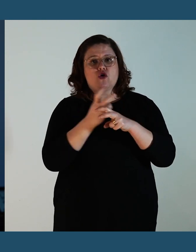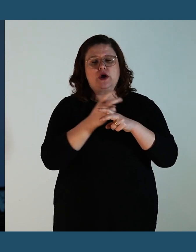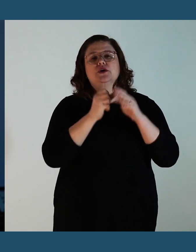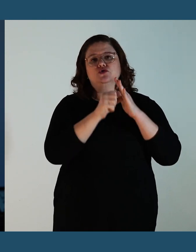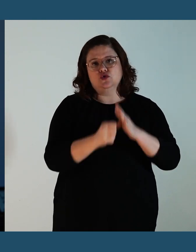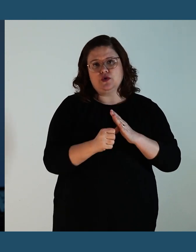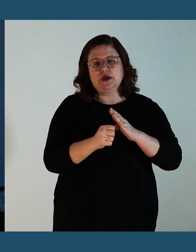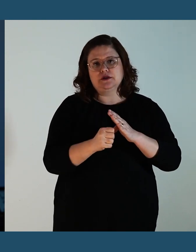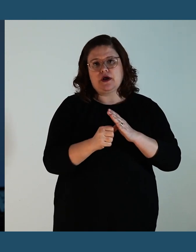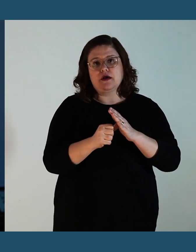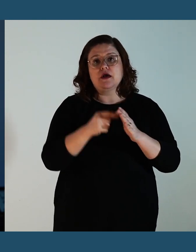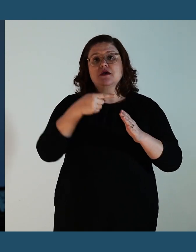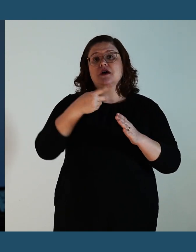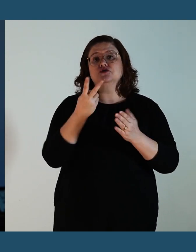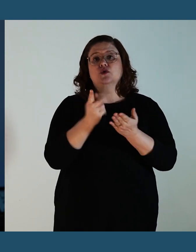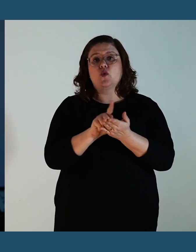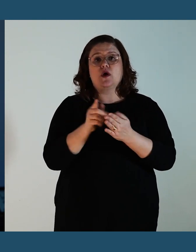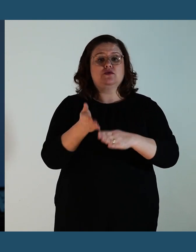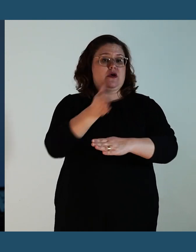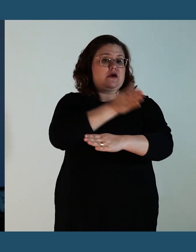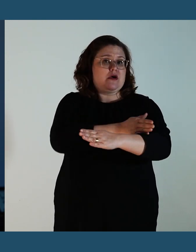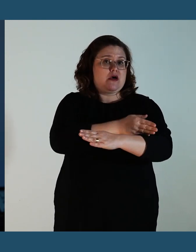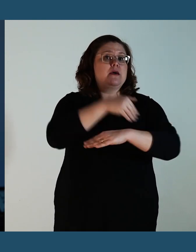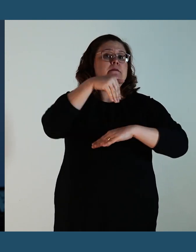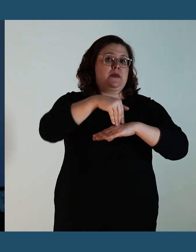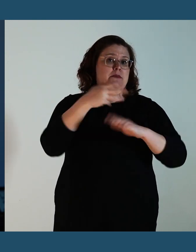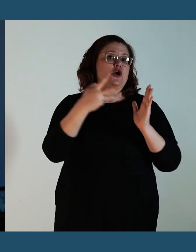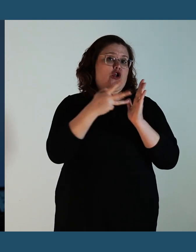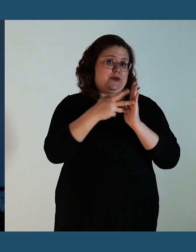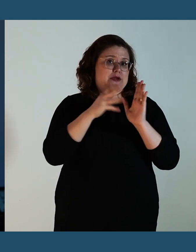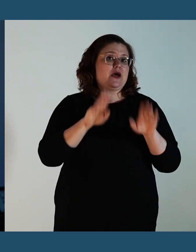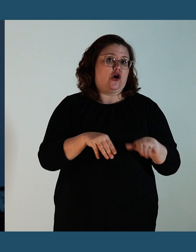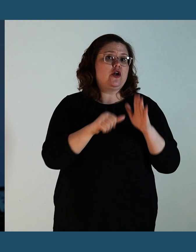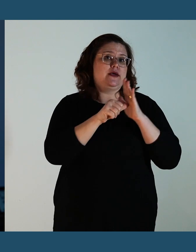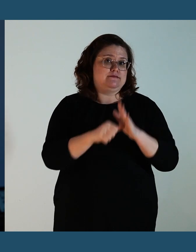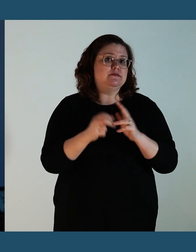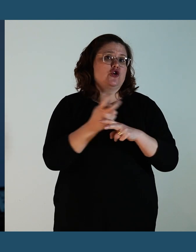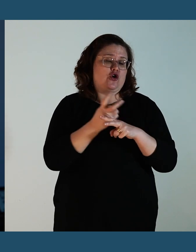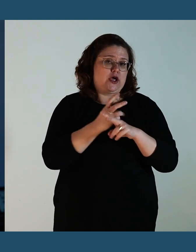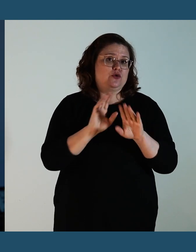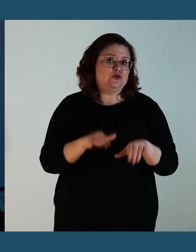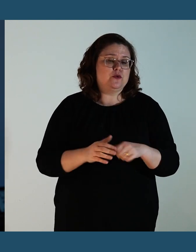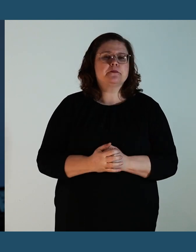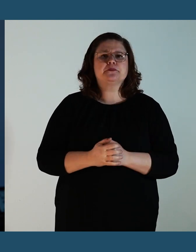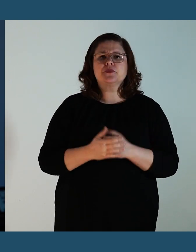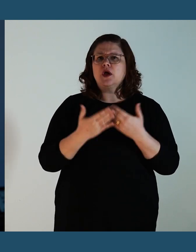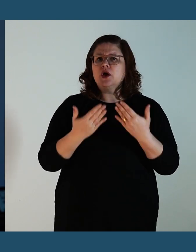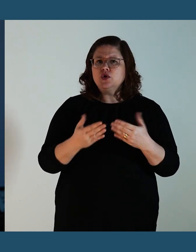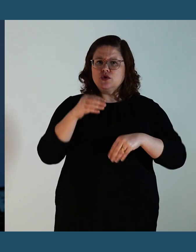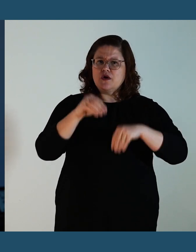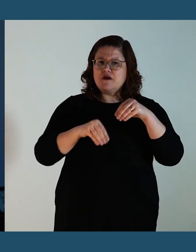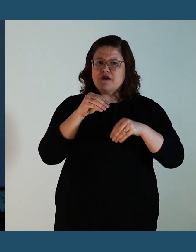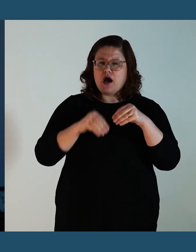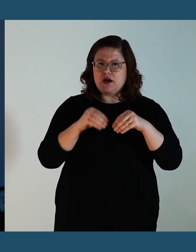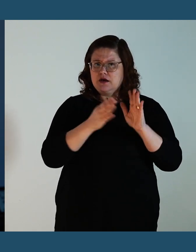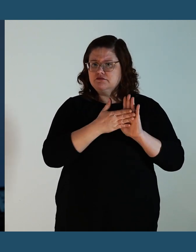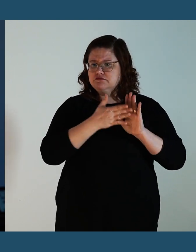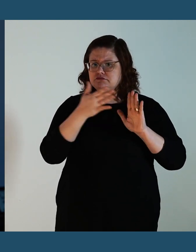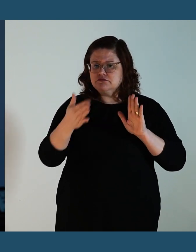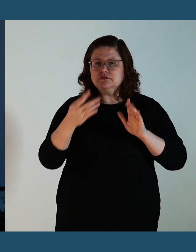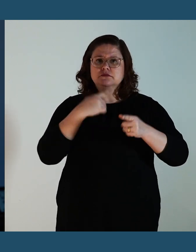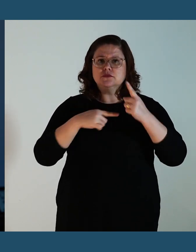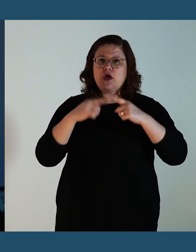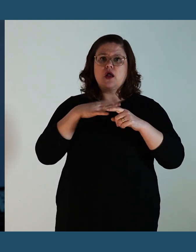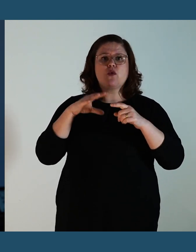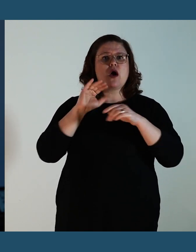3 edellisten 12 kuukauden aikana. Näidenkin vaalien alla on käyty keskustelua siitä, että Suomeen halutaan